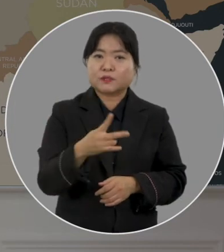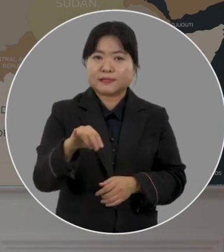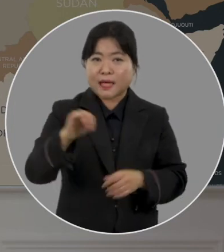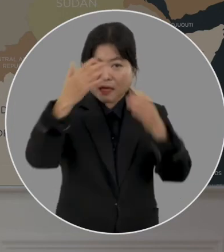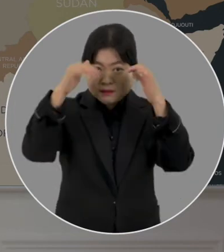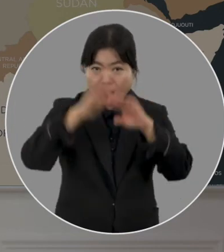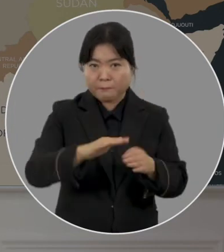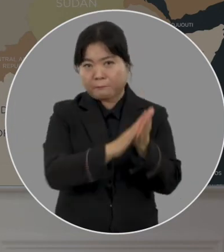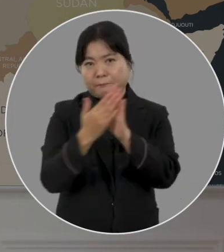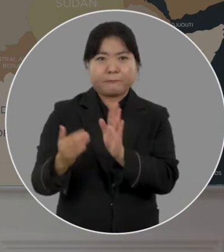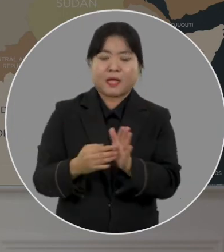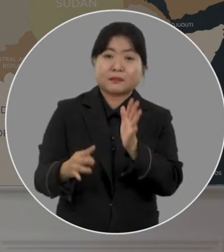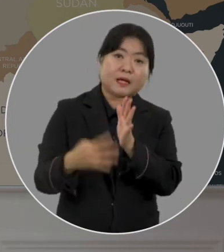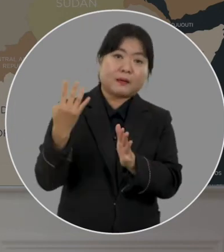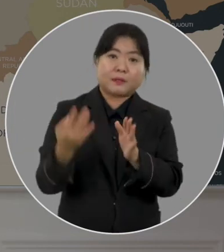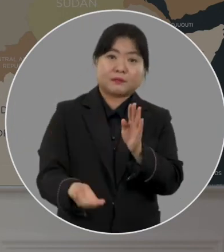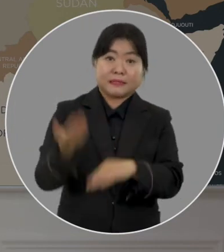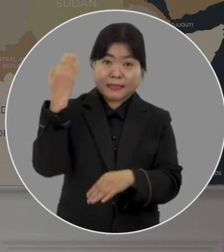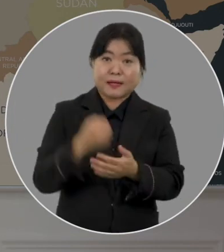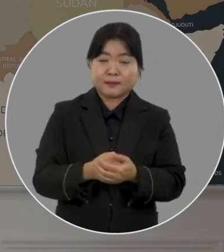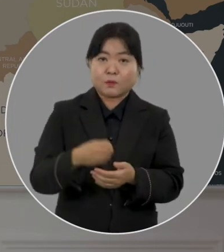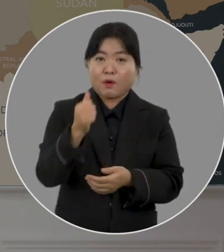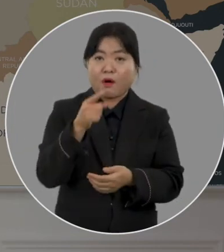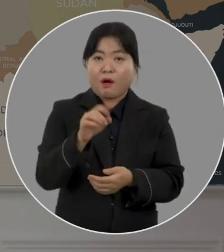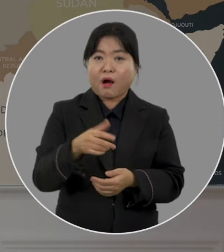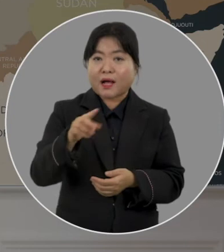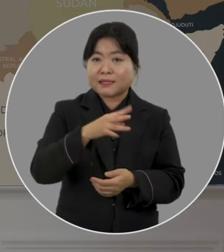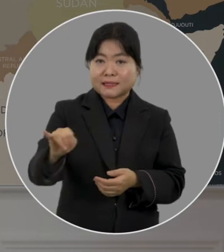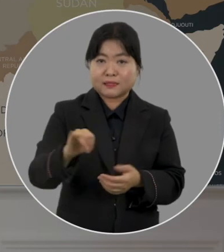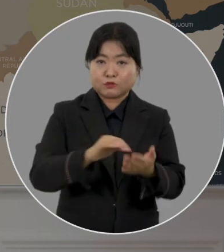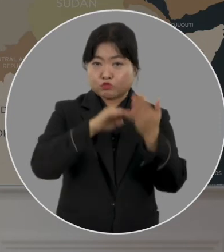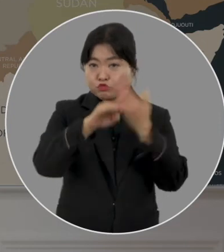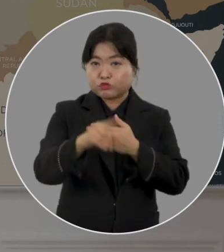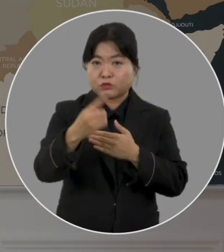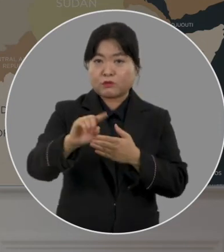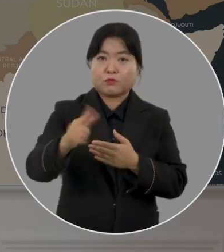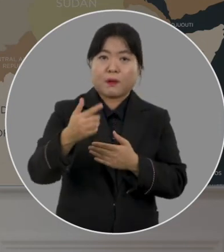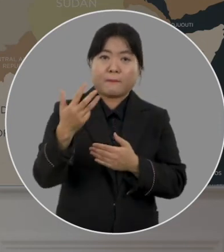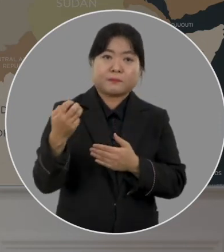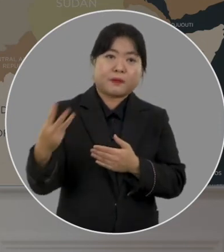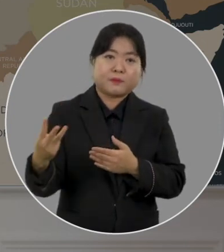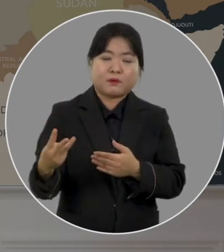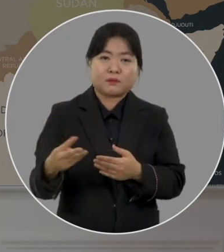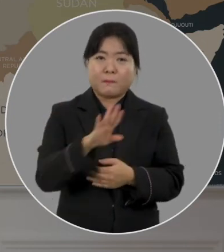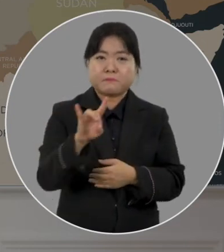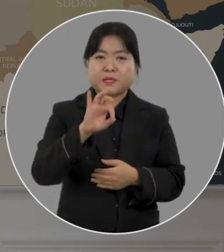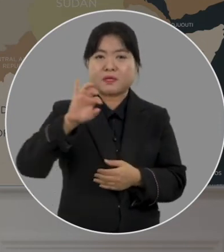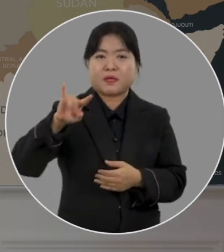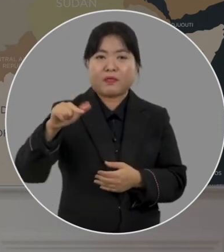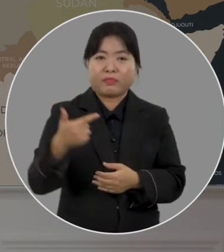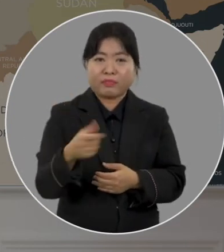이슬람화됩니다. 400년 이상. 그리고 헝가리를 뚫고 1683년 드디어 비엔나까지